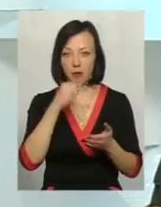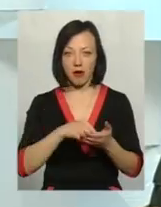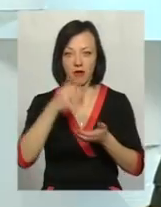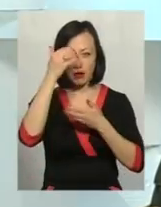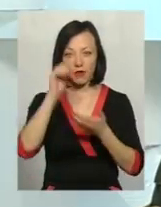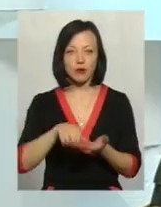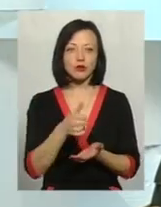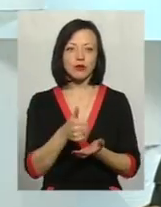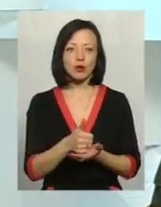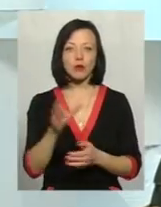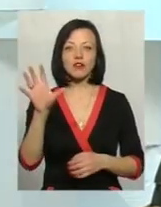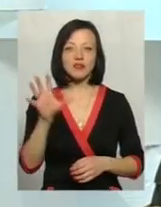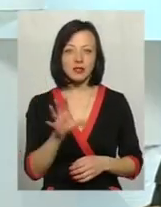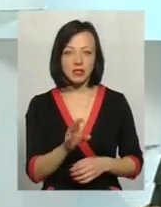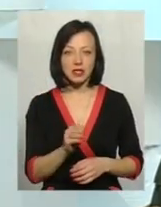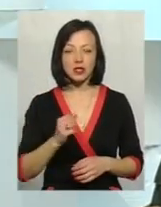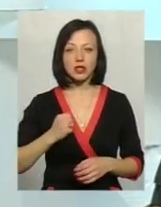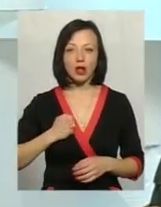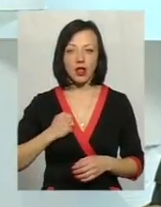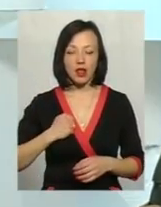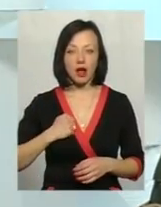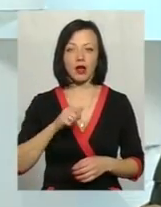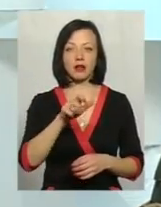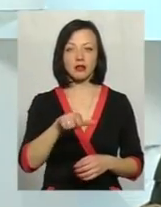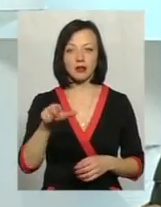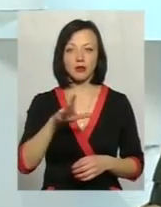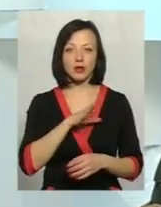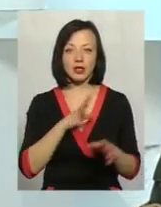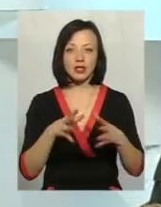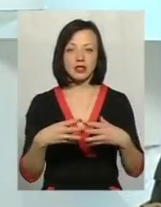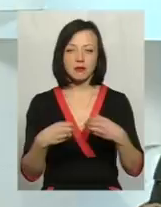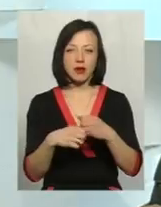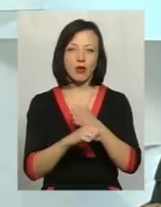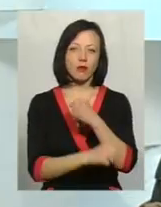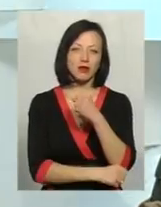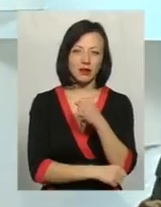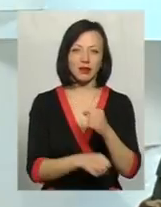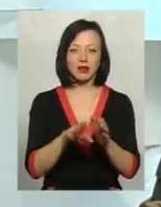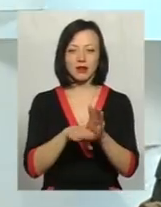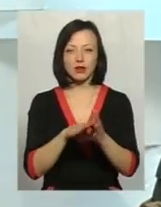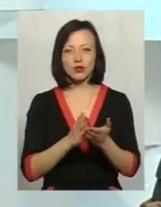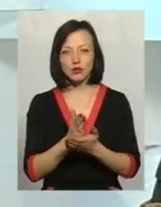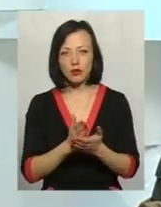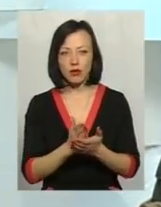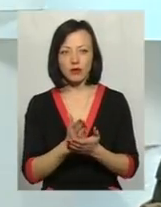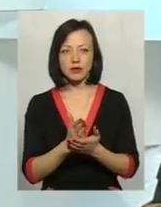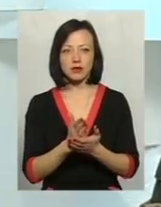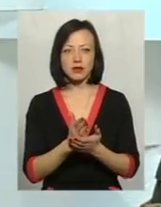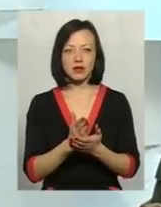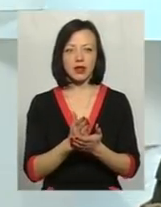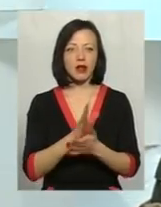В основному всі солдати були, сімей робітників, службовців не було